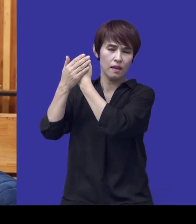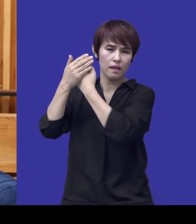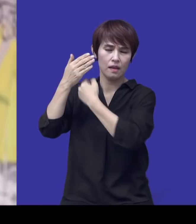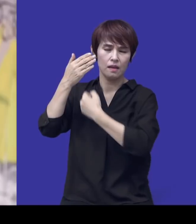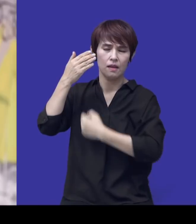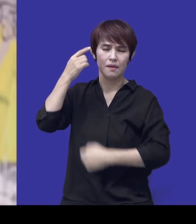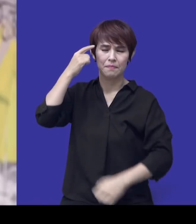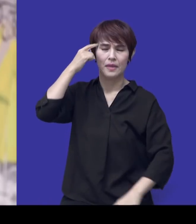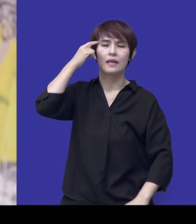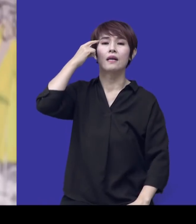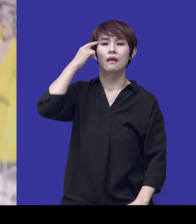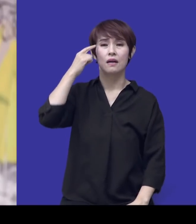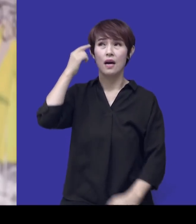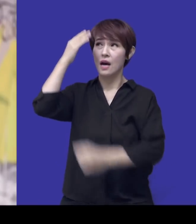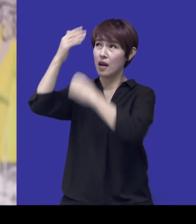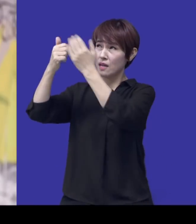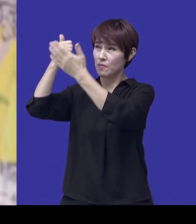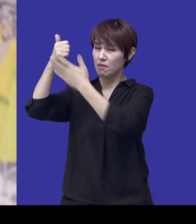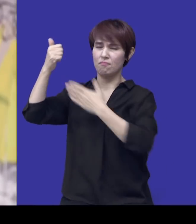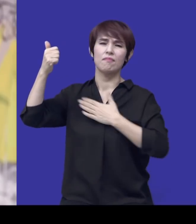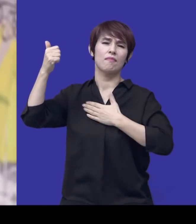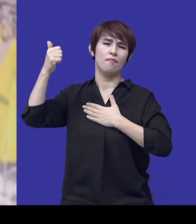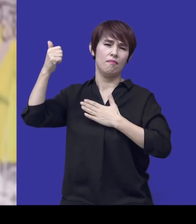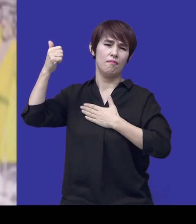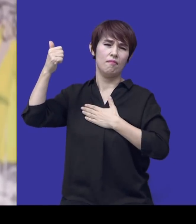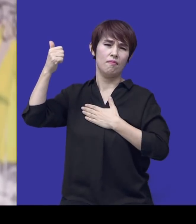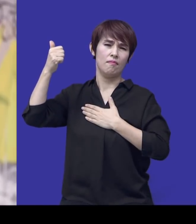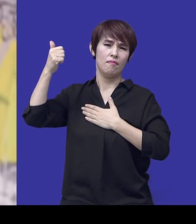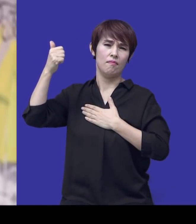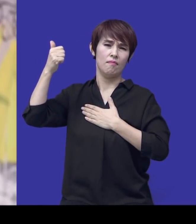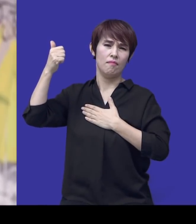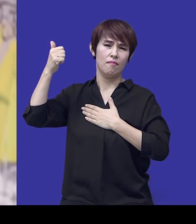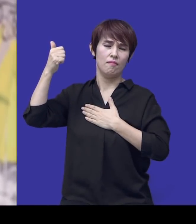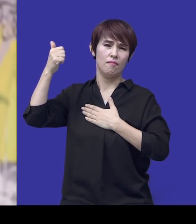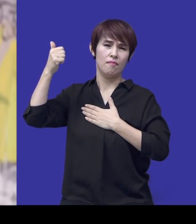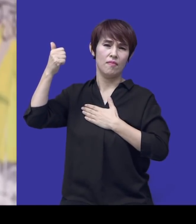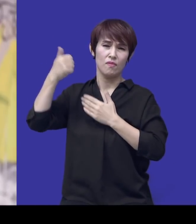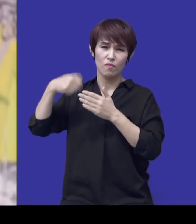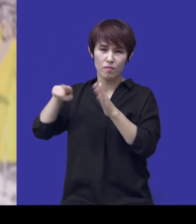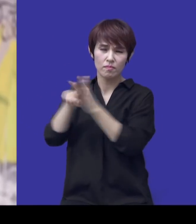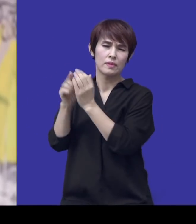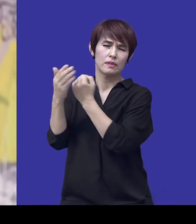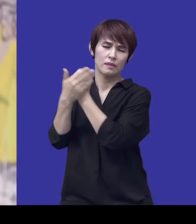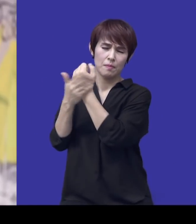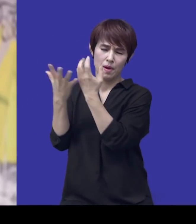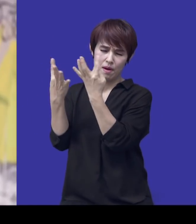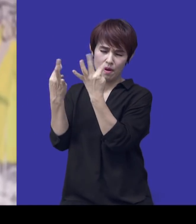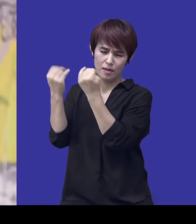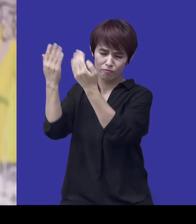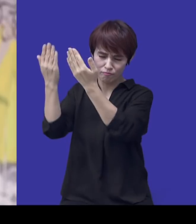사람한테 얼마나 그동안 얼마나 그 많은 은혜를 부어주셨고